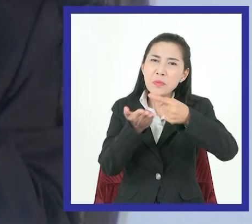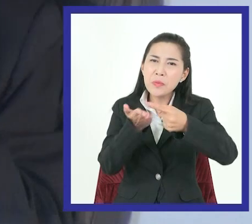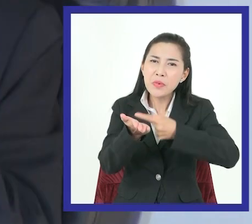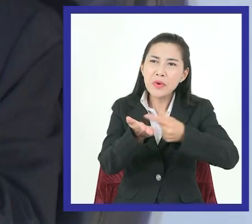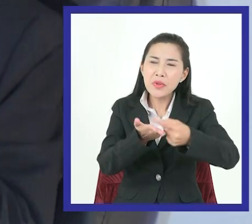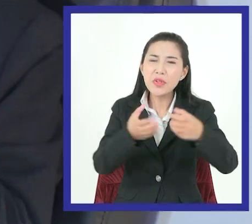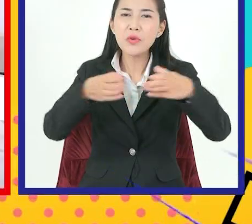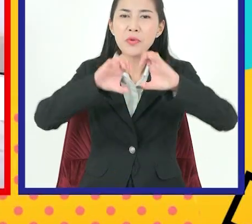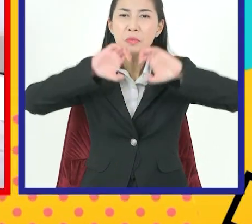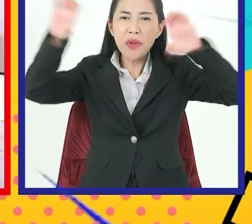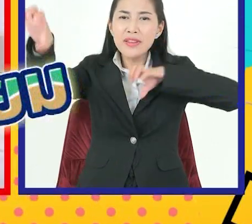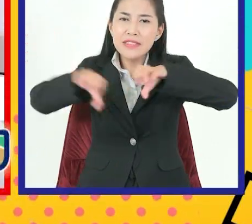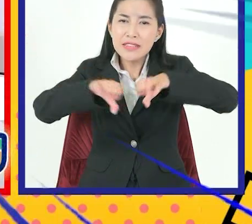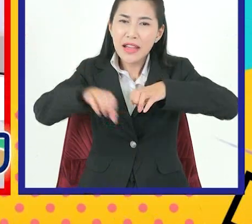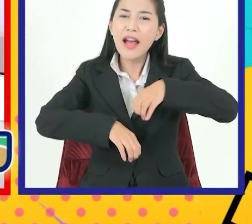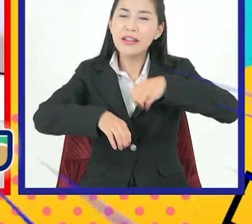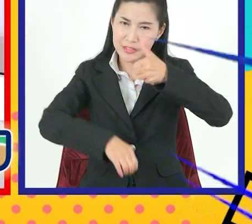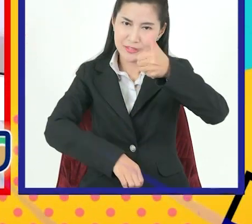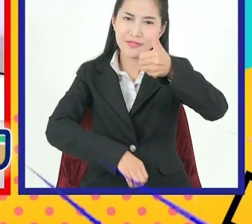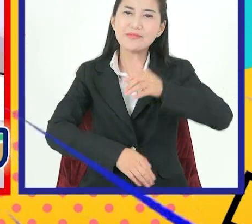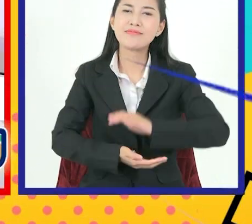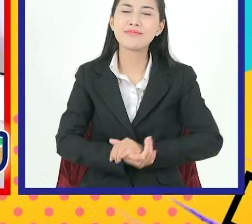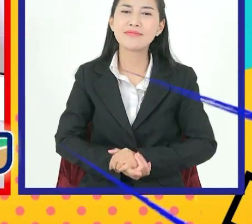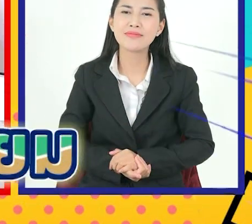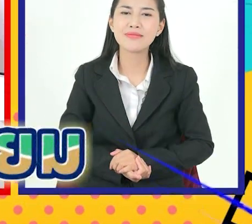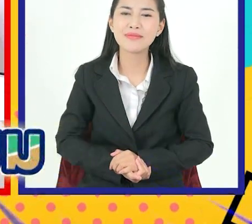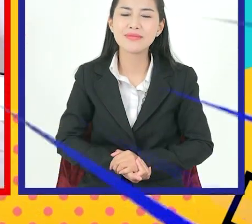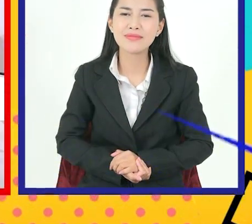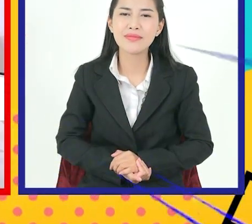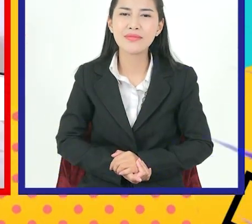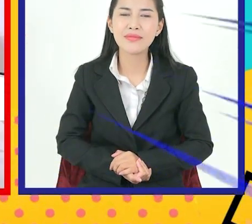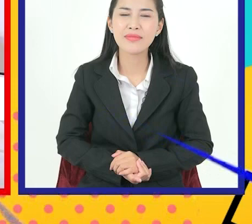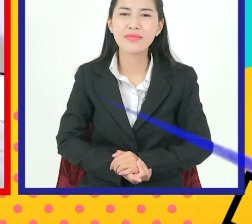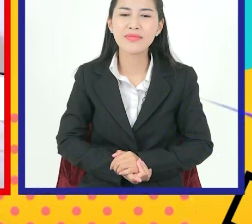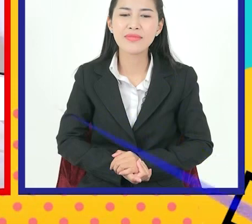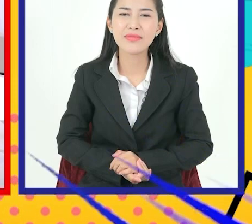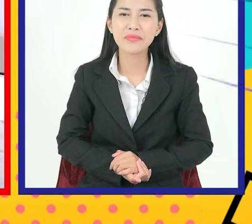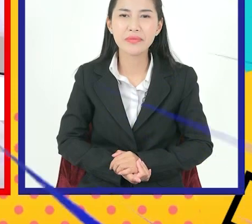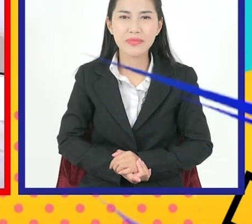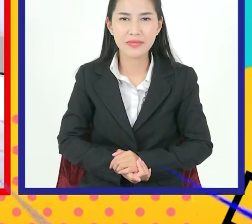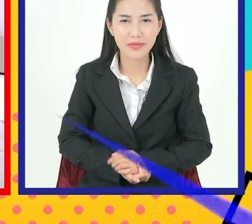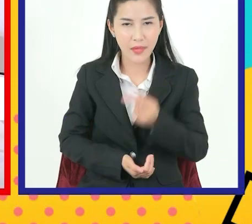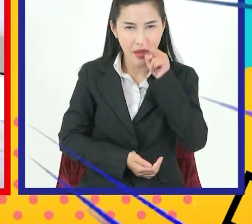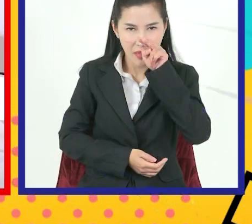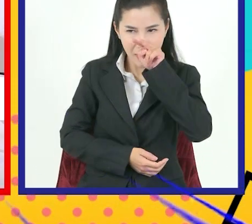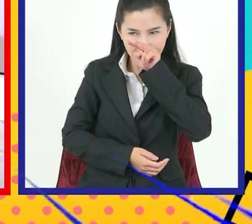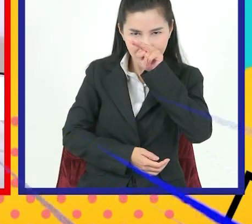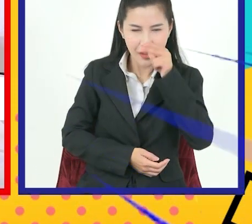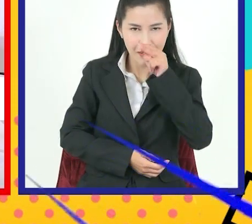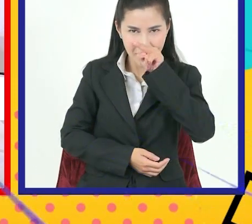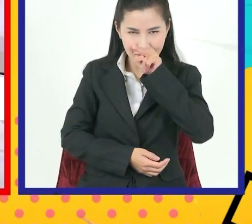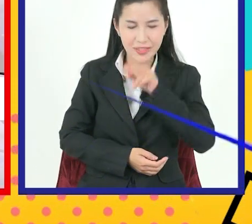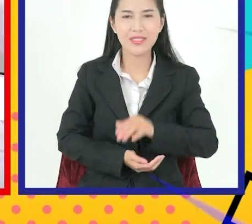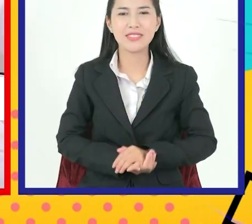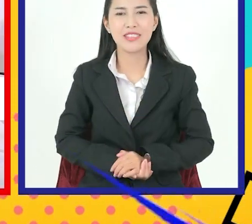การเรื่องนี้ได้อยู่แล้วทท่านท่านอย่าใช้สายตา